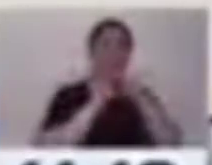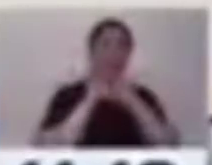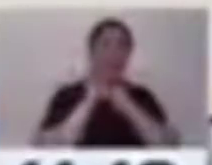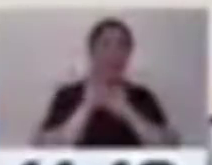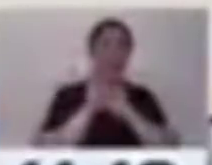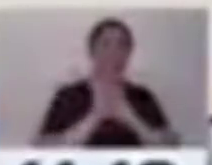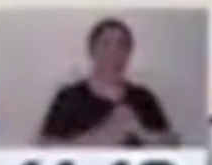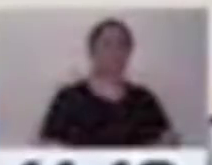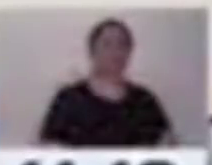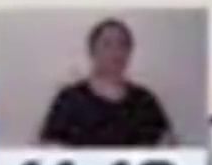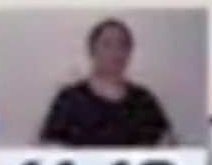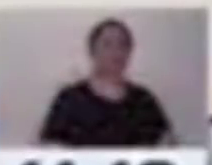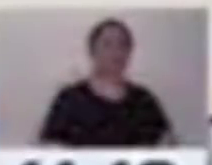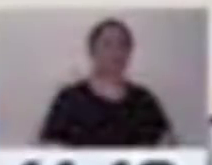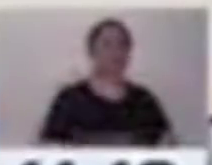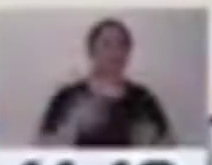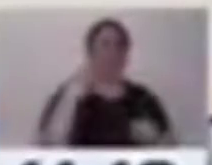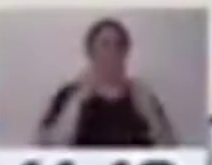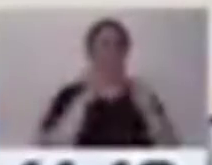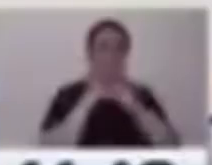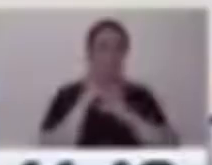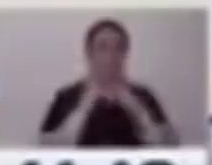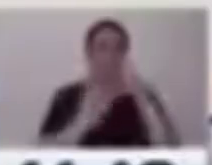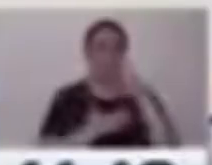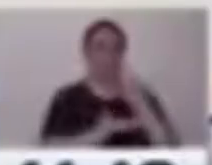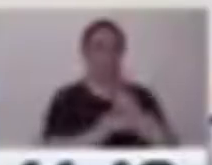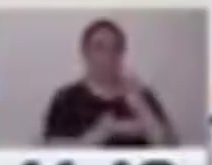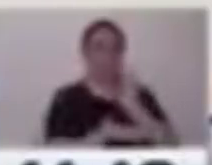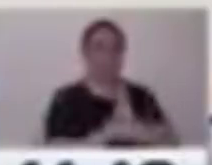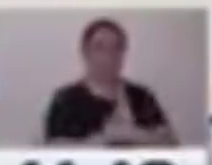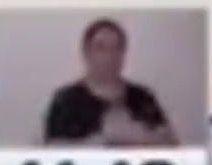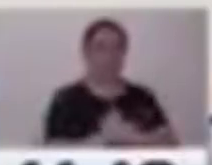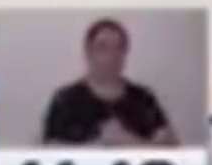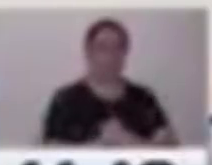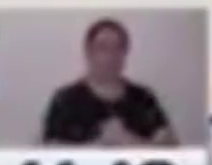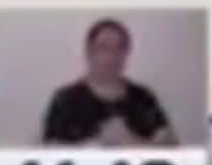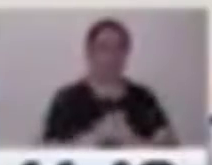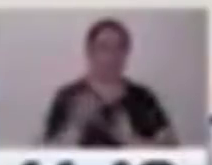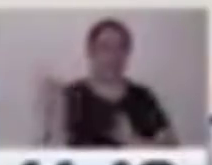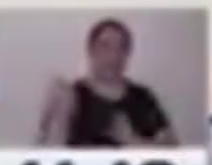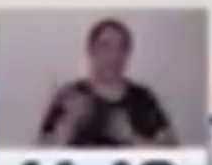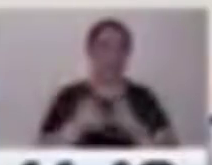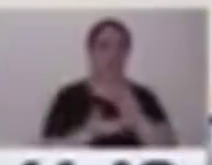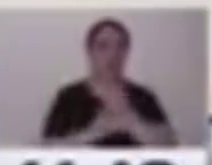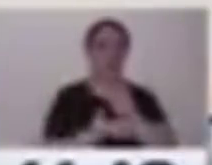base sa mga madaling makita, yung mga kapansin-pansin na